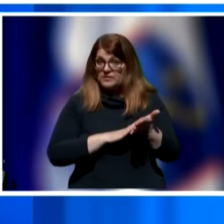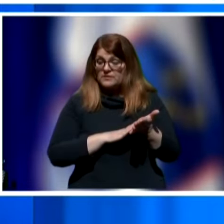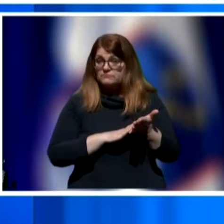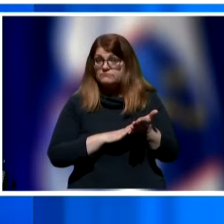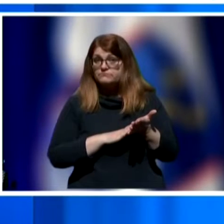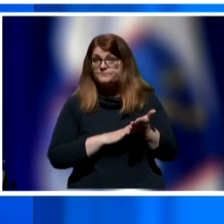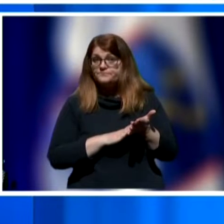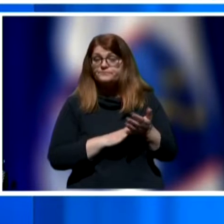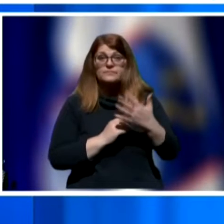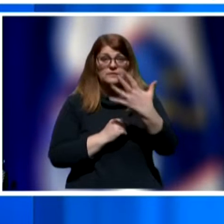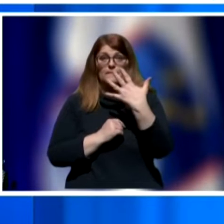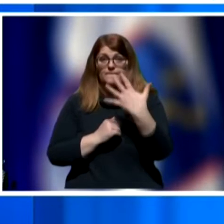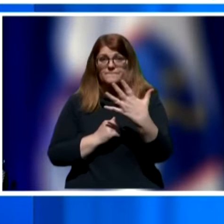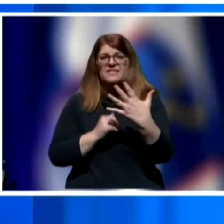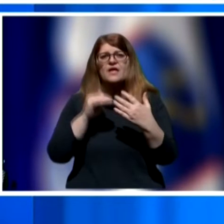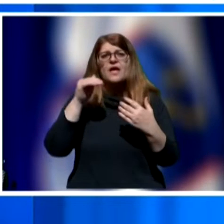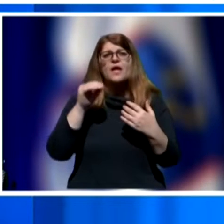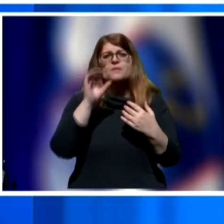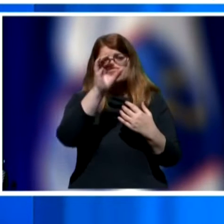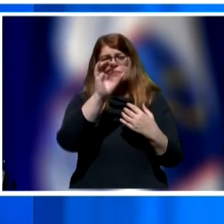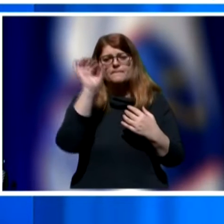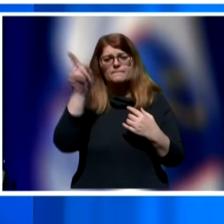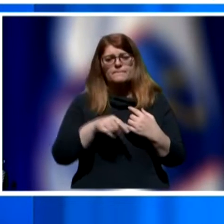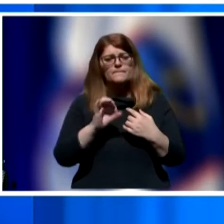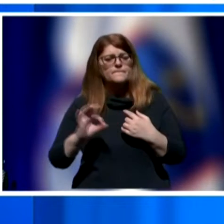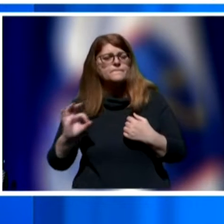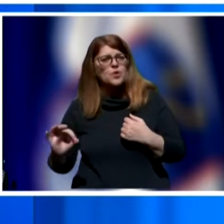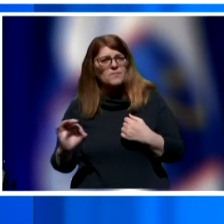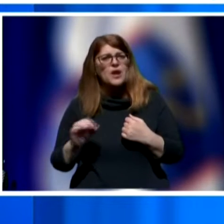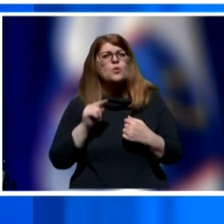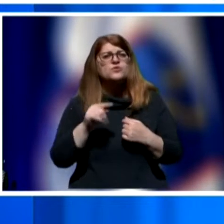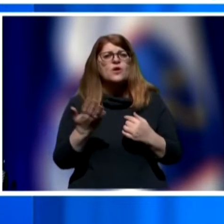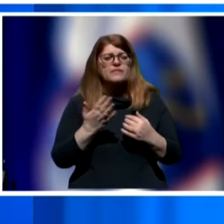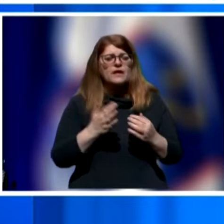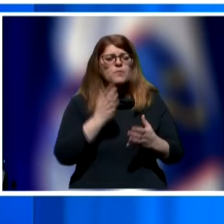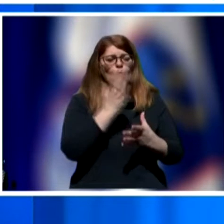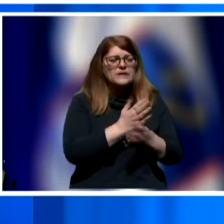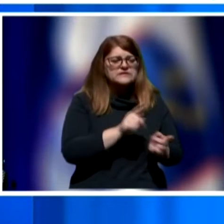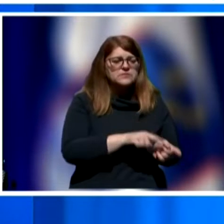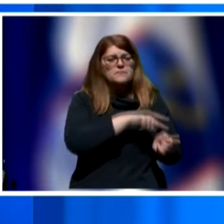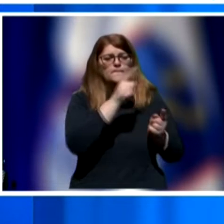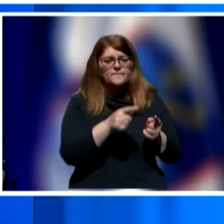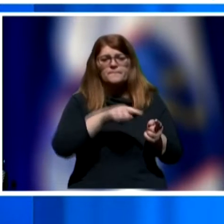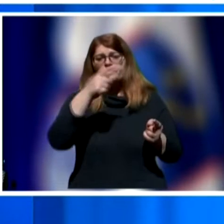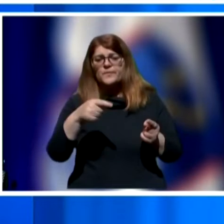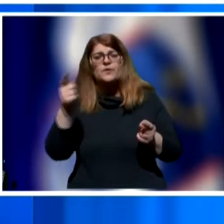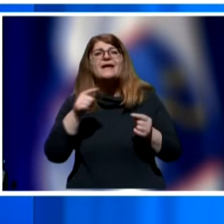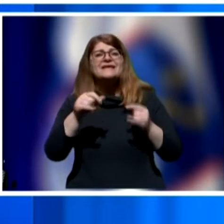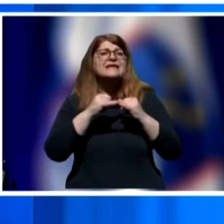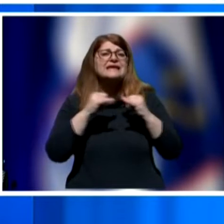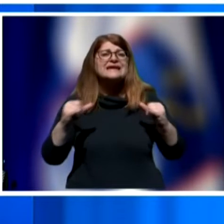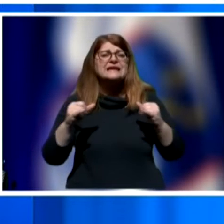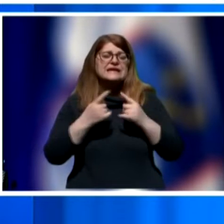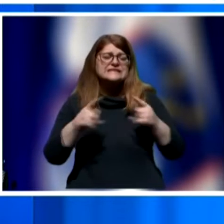recimo 5 promilov z nekimi seveda intervali, ki jih različni modeli